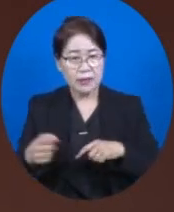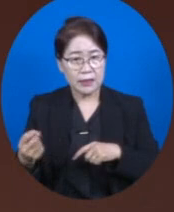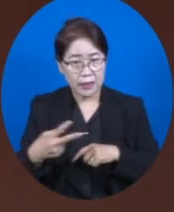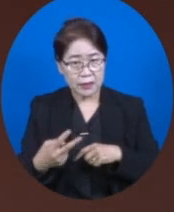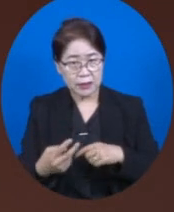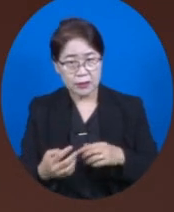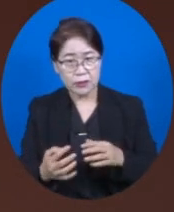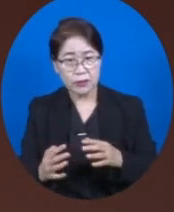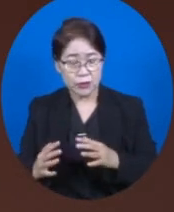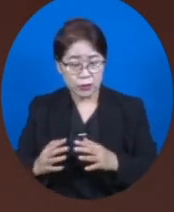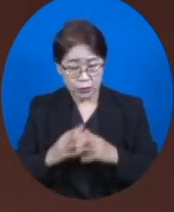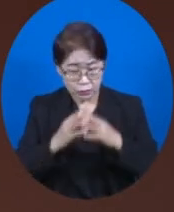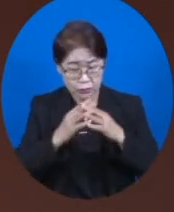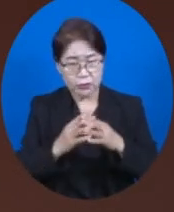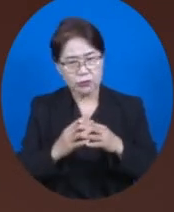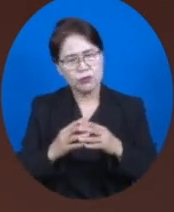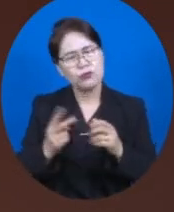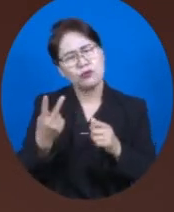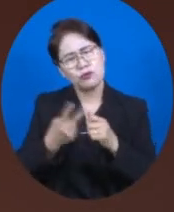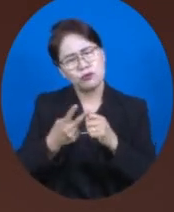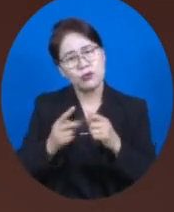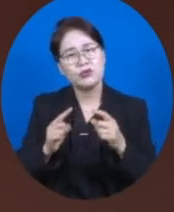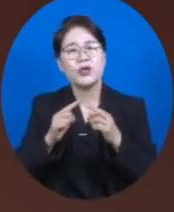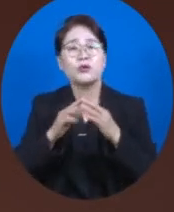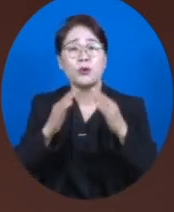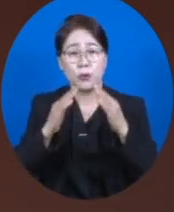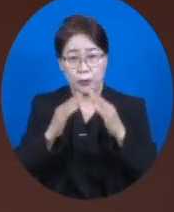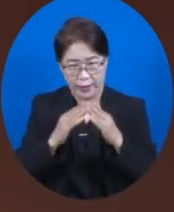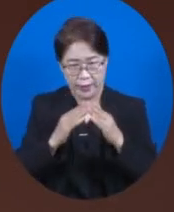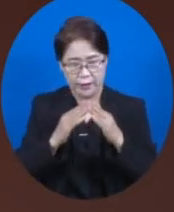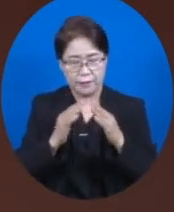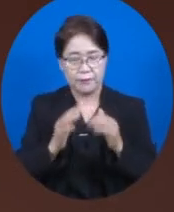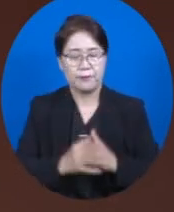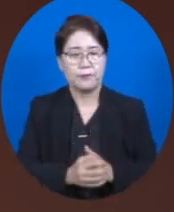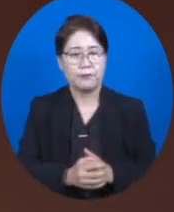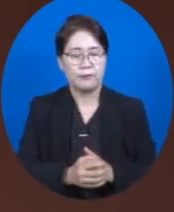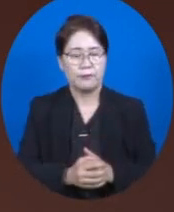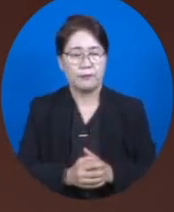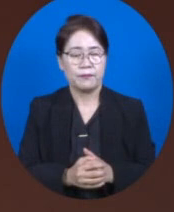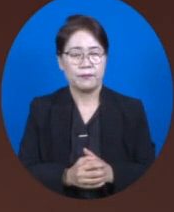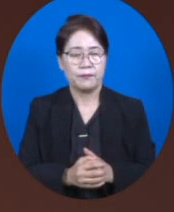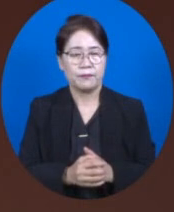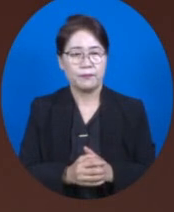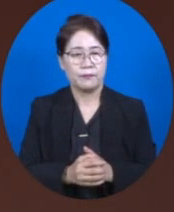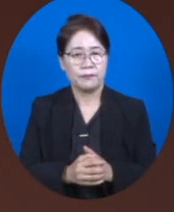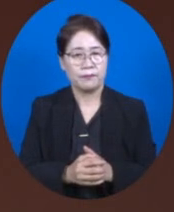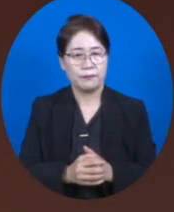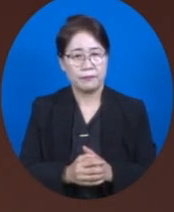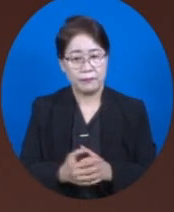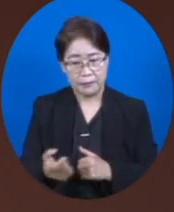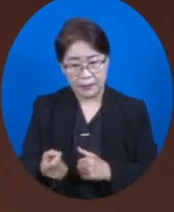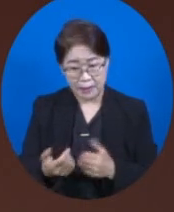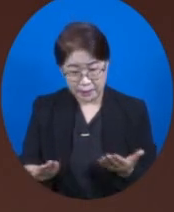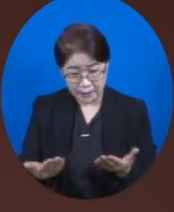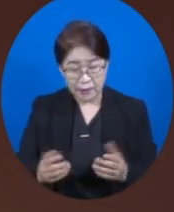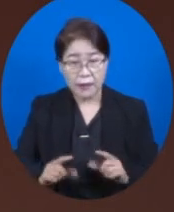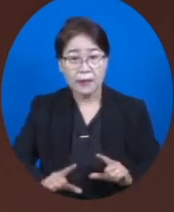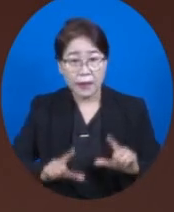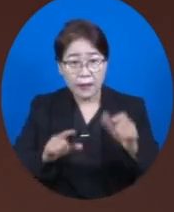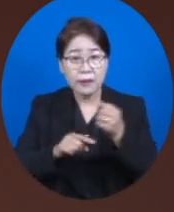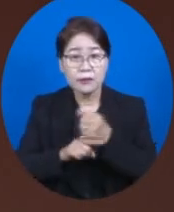짓고자 하는 제2의 성전을 말하죠 그런데 작은 일의 날이라고 하는